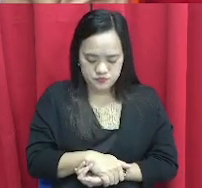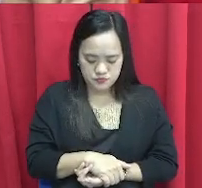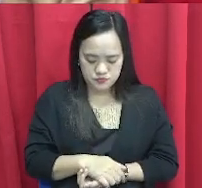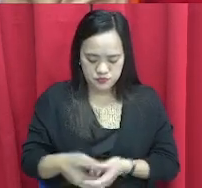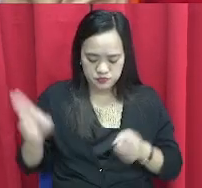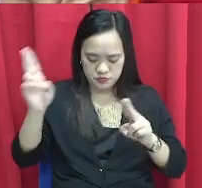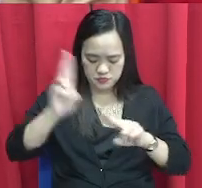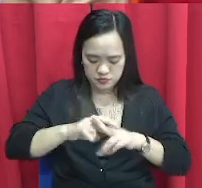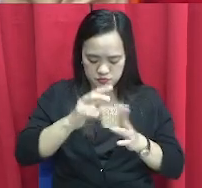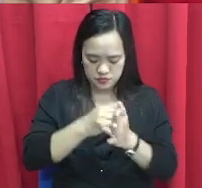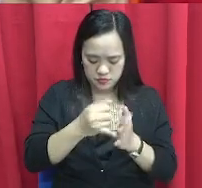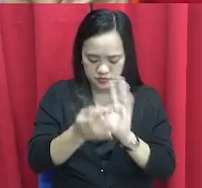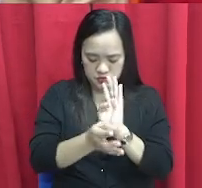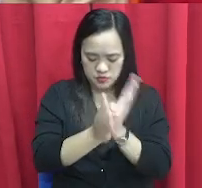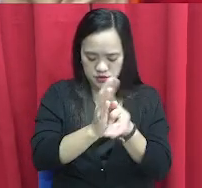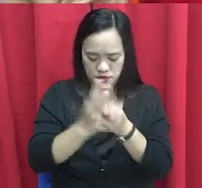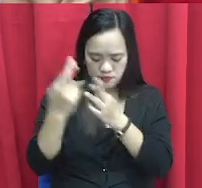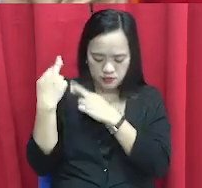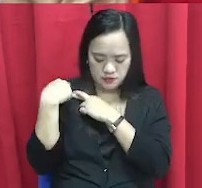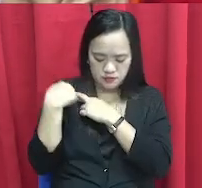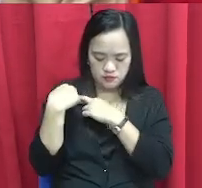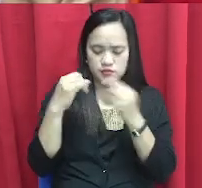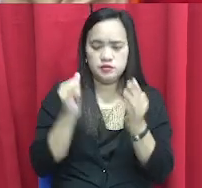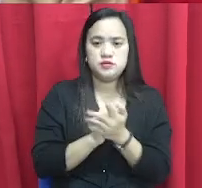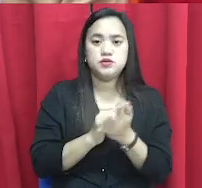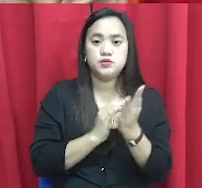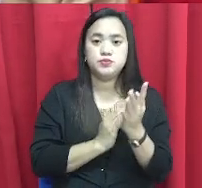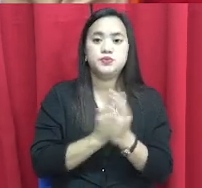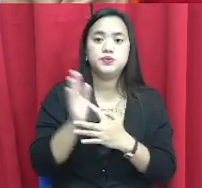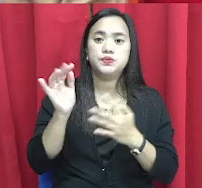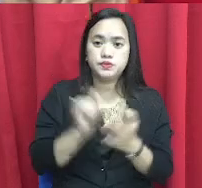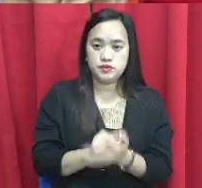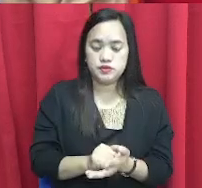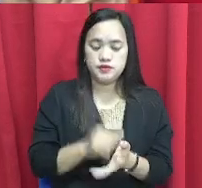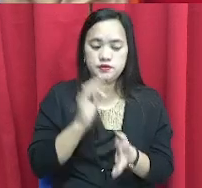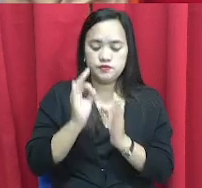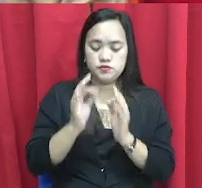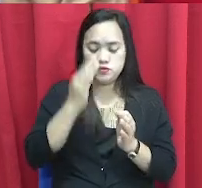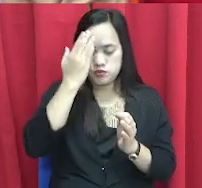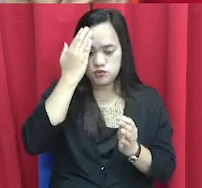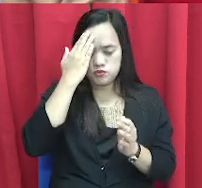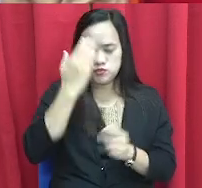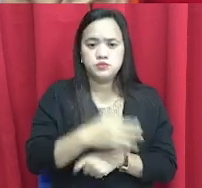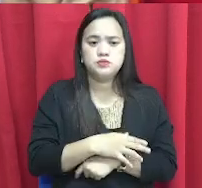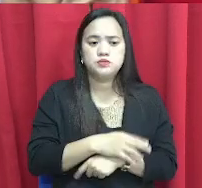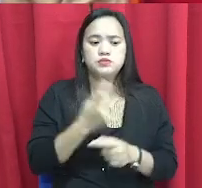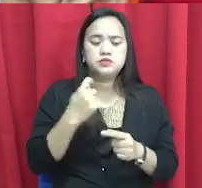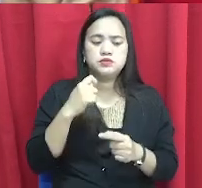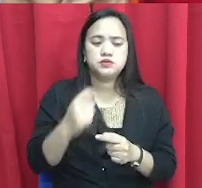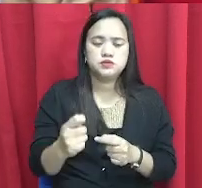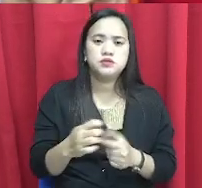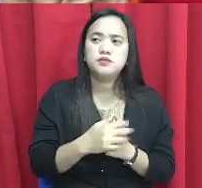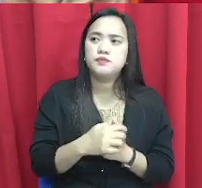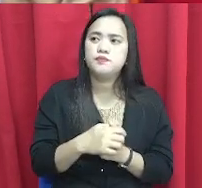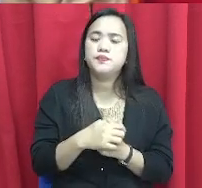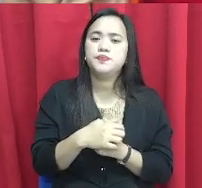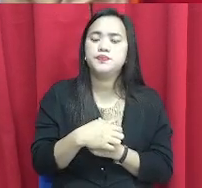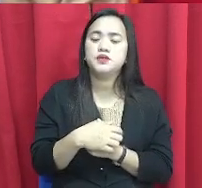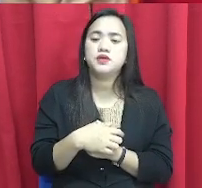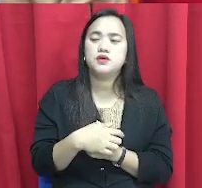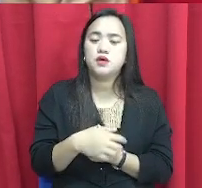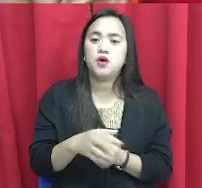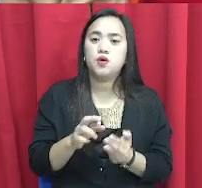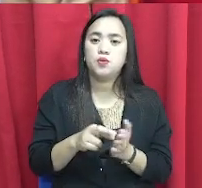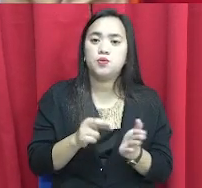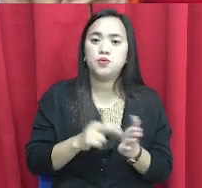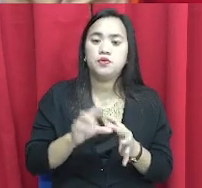pagiging responsible ako SAO diyan sa pamamagitan niyo mga pag nalaman ng bawat isa ang role ng bawat isa mga kapatid sa loob